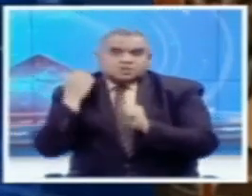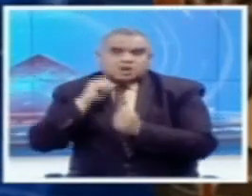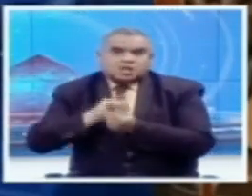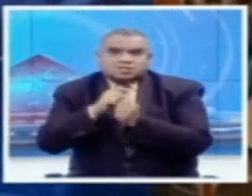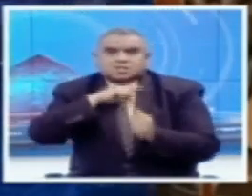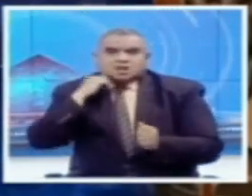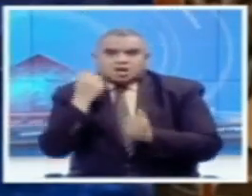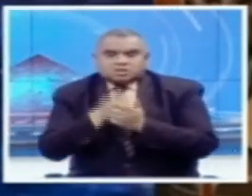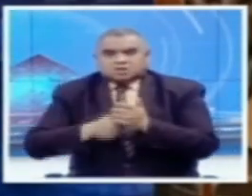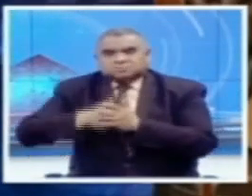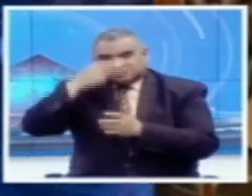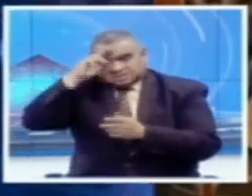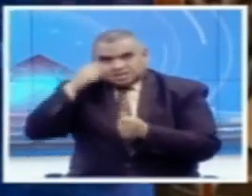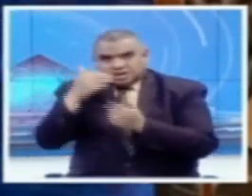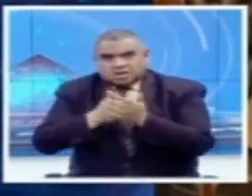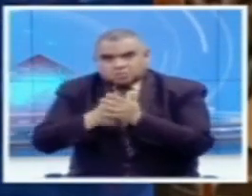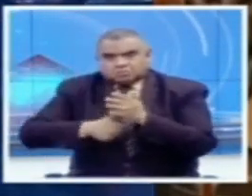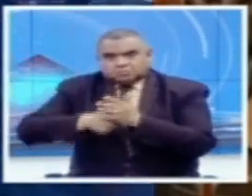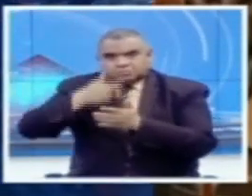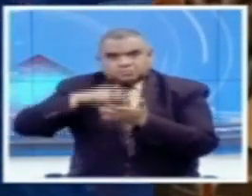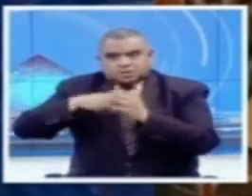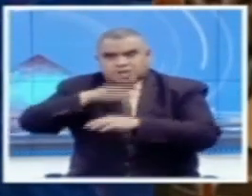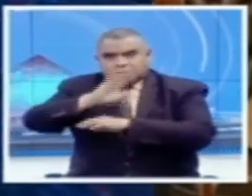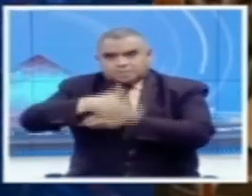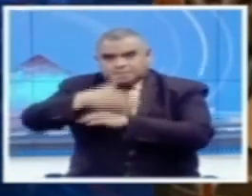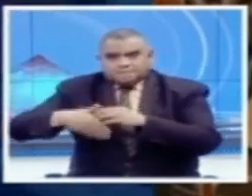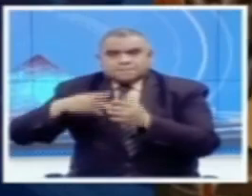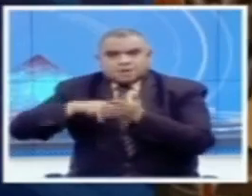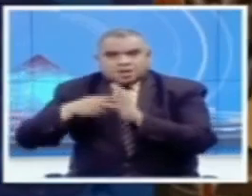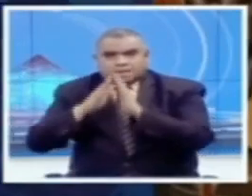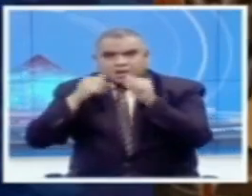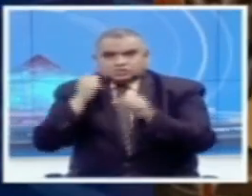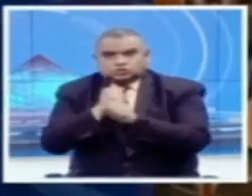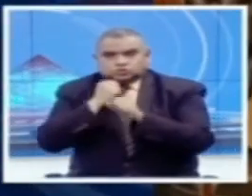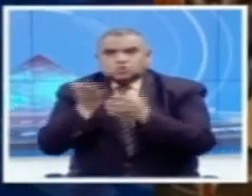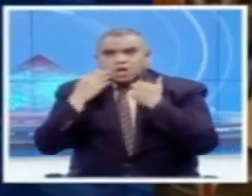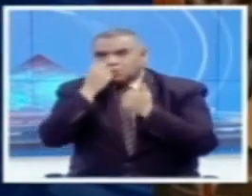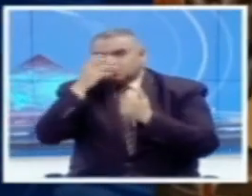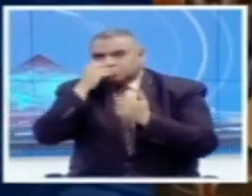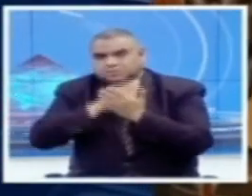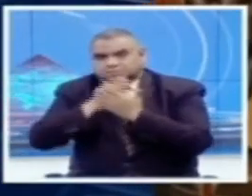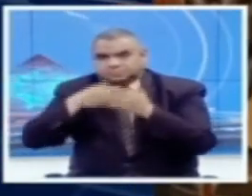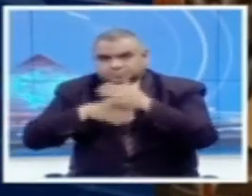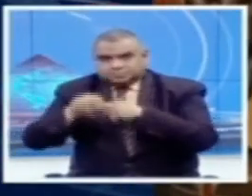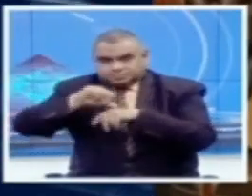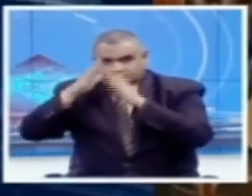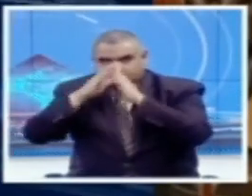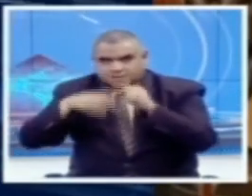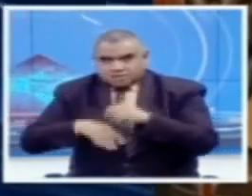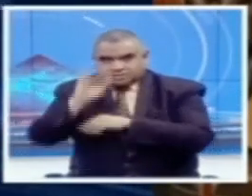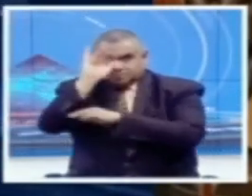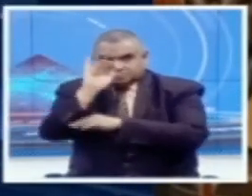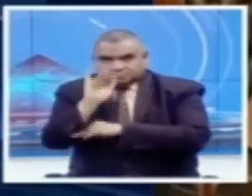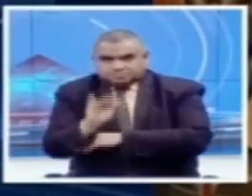نحو الاقتصاد الأخضر وتعزيز الخطط المصرية المتعلقة بالعمل المناخي، لا سيما في إطار رئاسة مصر